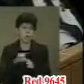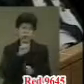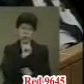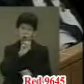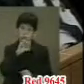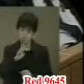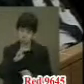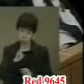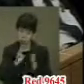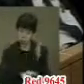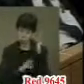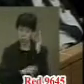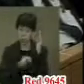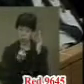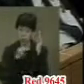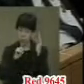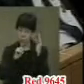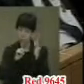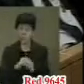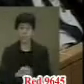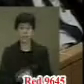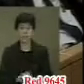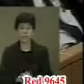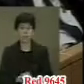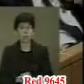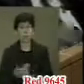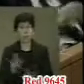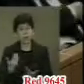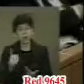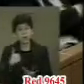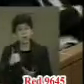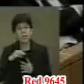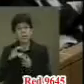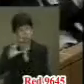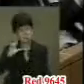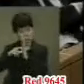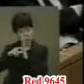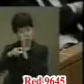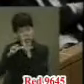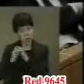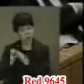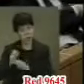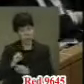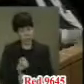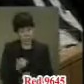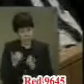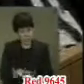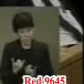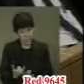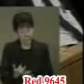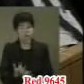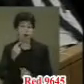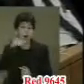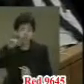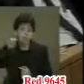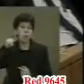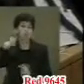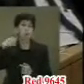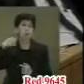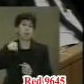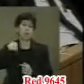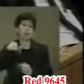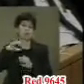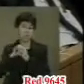วนครศรีธรรมราชนายศิริวัฒน์ไกรศิลป์แม้กระทั่งคนเป็นเลขาธิการพรรคประชาธิปัตย์เวลานี้ก็ได้เดินทางไป